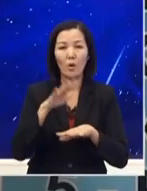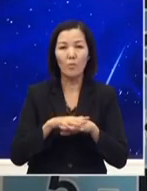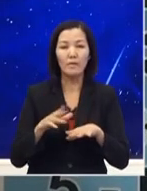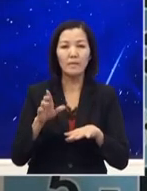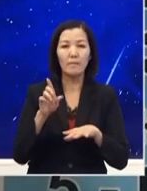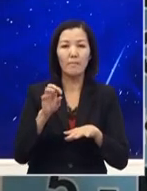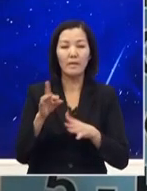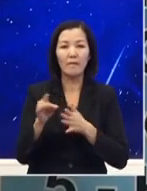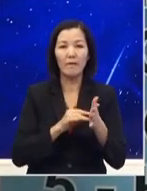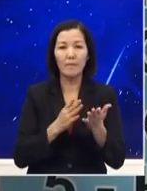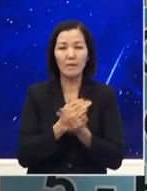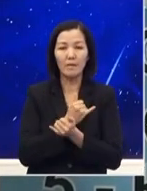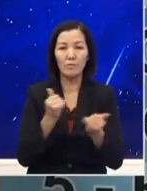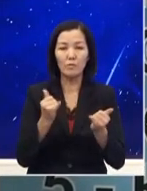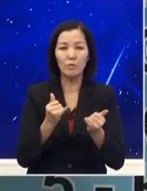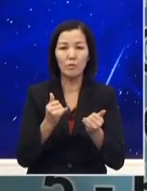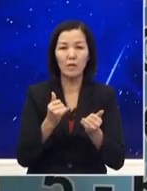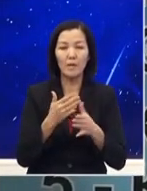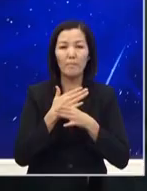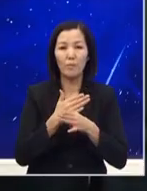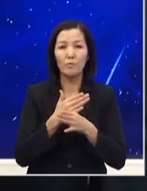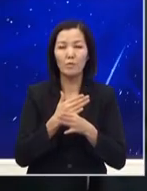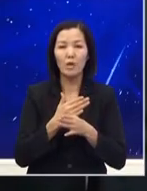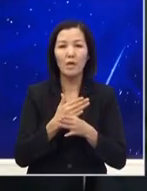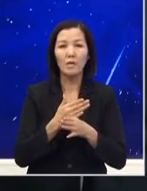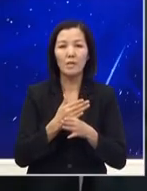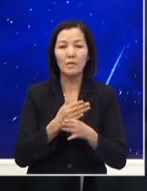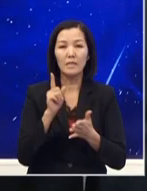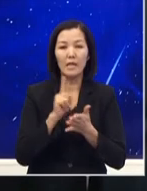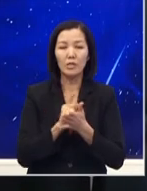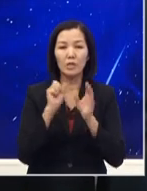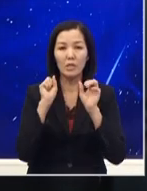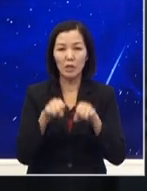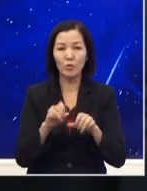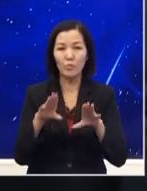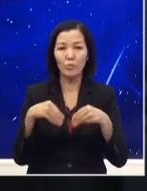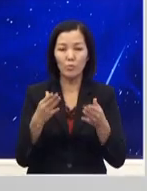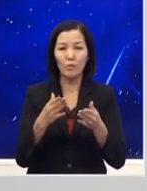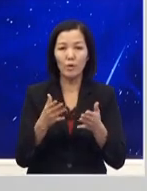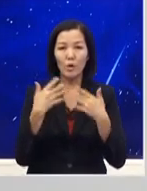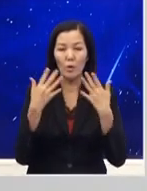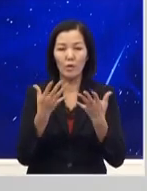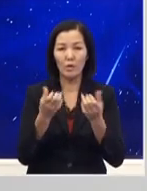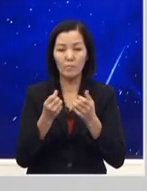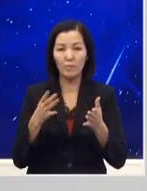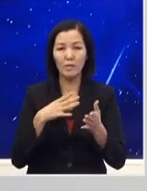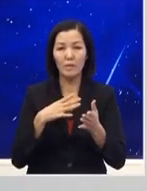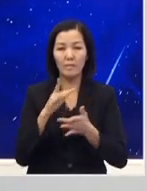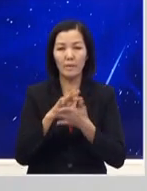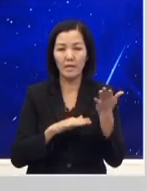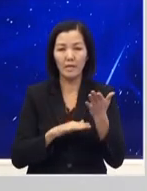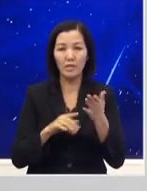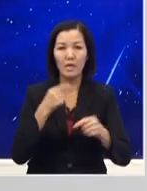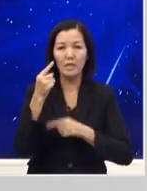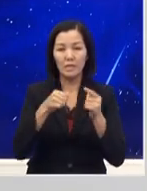Баталова, оперативное оказание услуг и консультаций должно стать доступным для каждого жителя области. Поэтому данная работа найдет свое продолжение